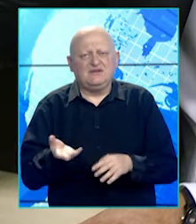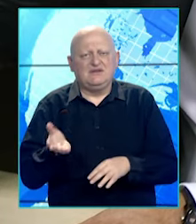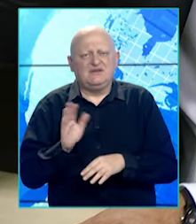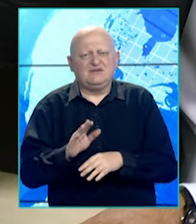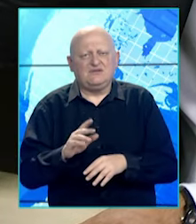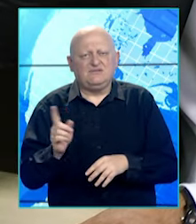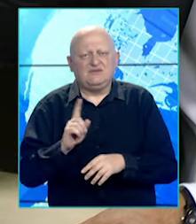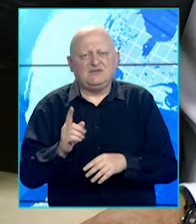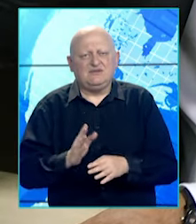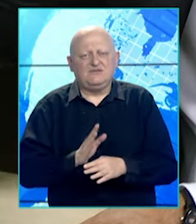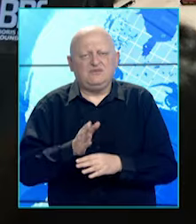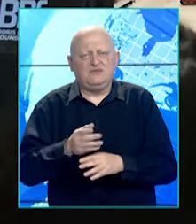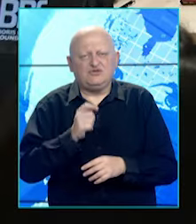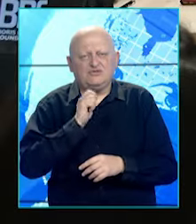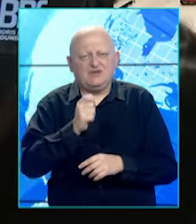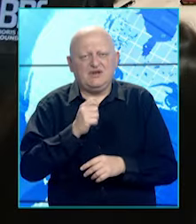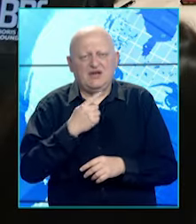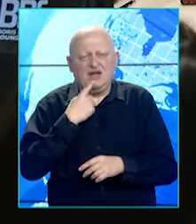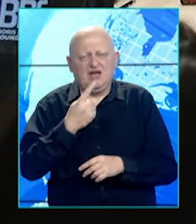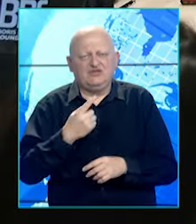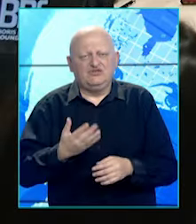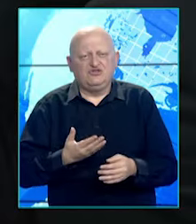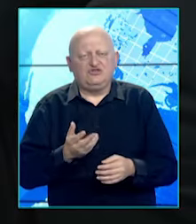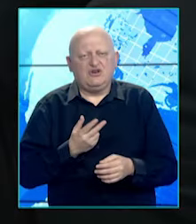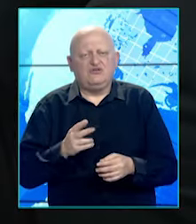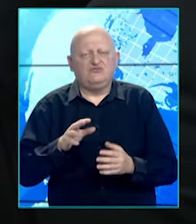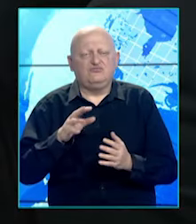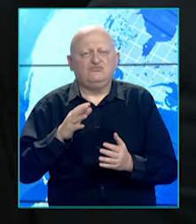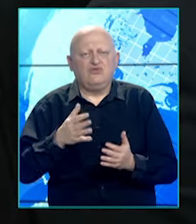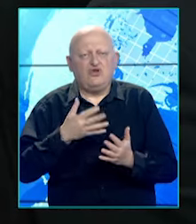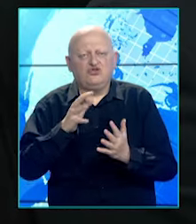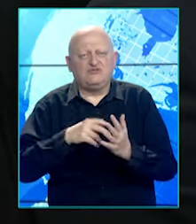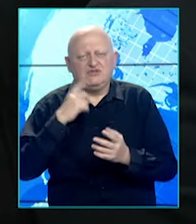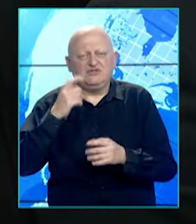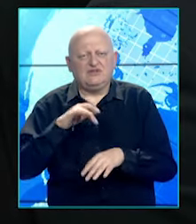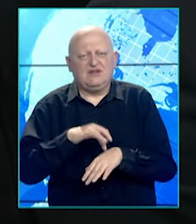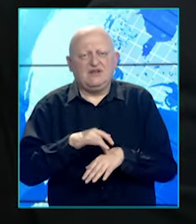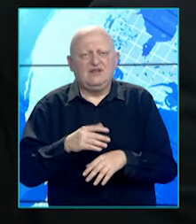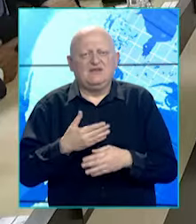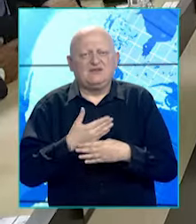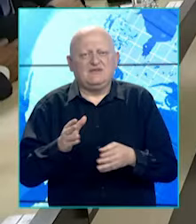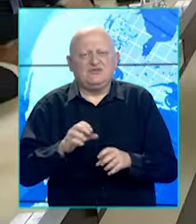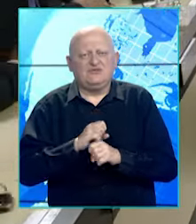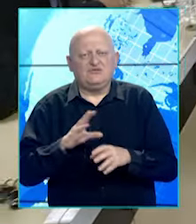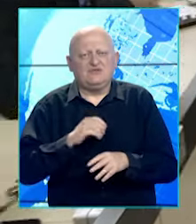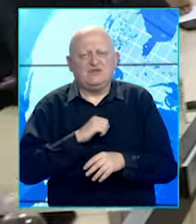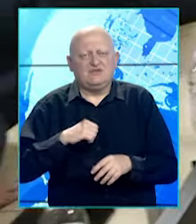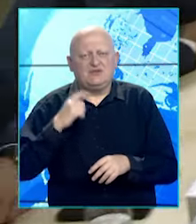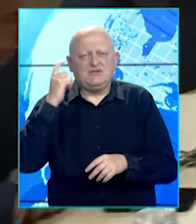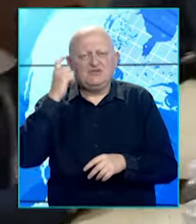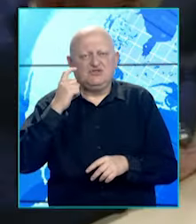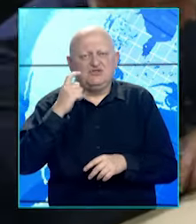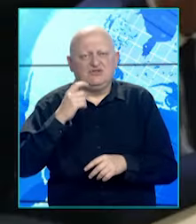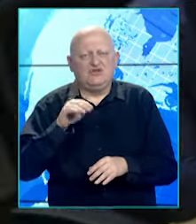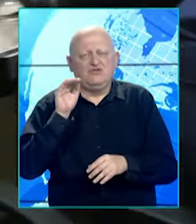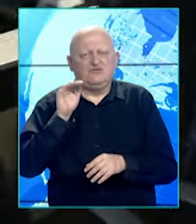NES-a. Zastupnici nisu bili dostupni za komentar. Kažu, čekaju očitovanja stranačkih centrala. Zvanično se oglasila